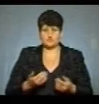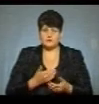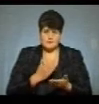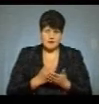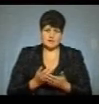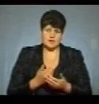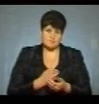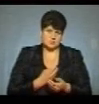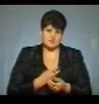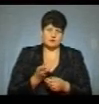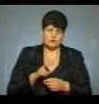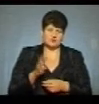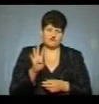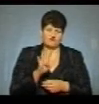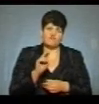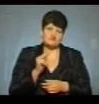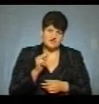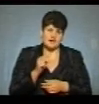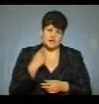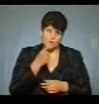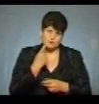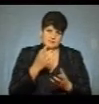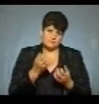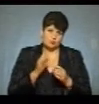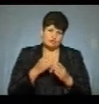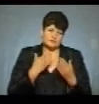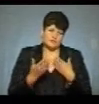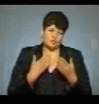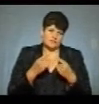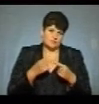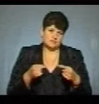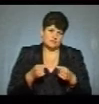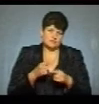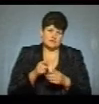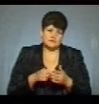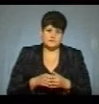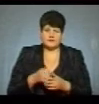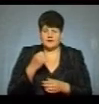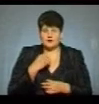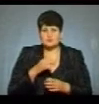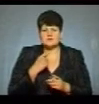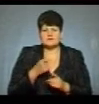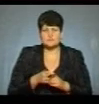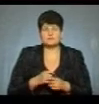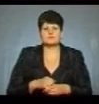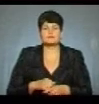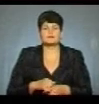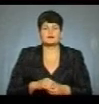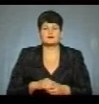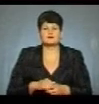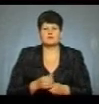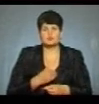бажання, приходьте в четвер на особистий прийом. Будемо спілкуватися по конкретному цьому питанню. Дякую за відповідь. Хочу, щоб